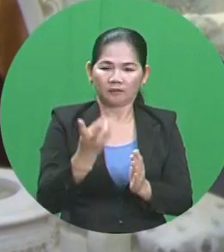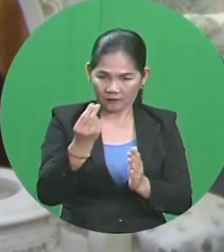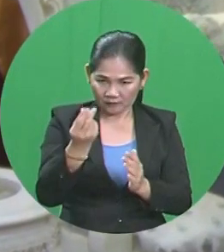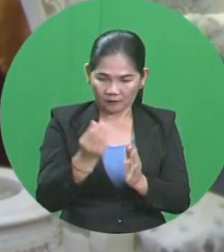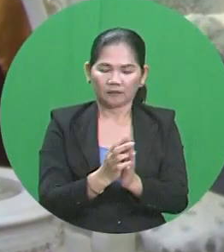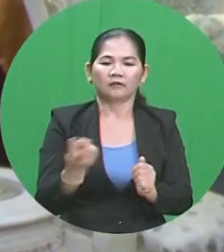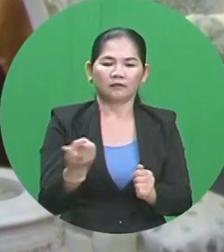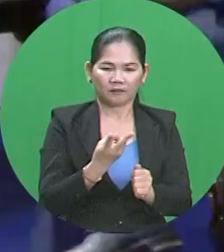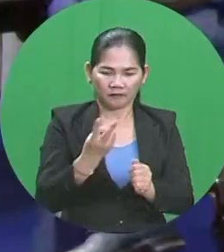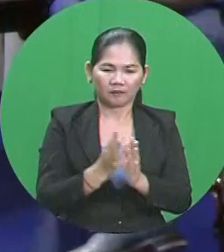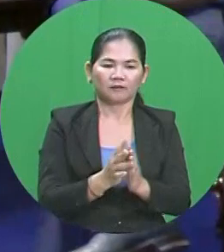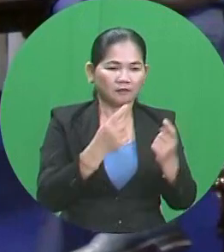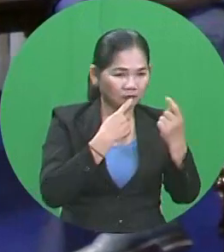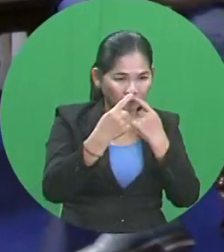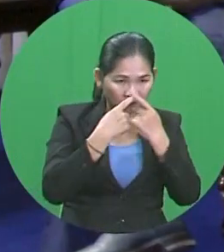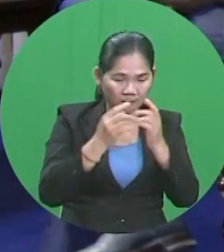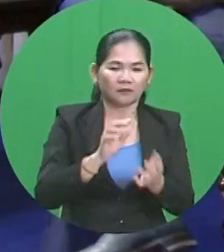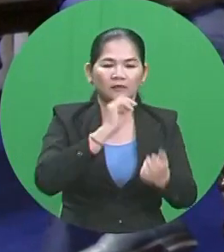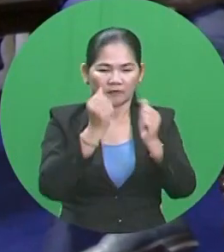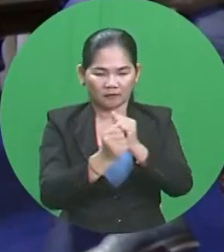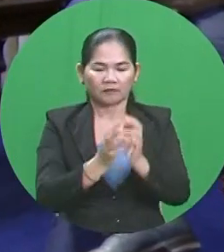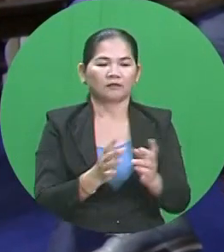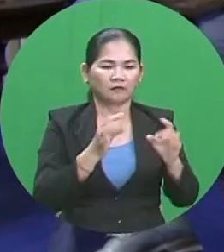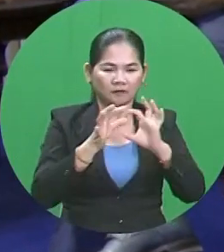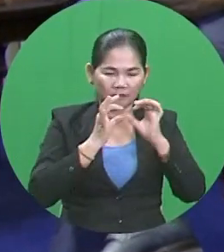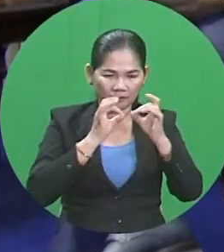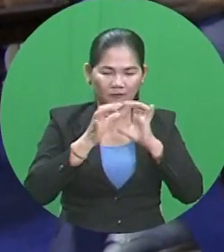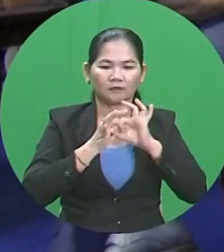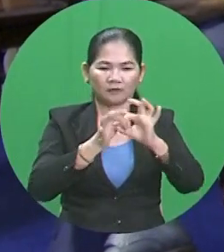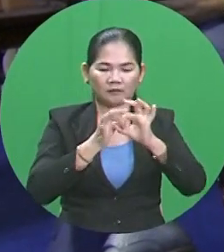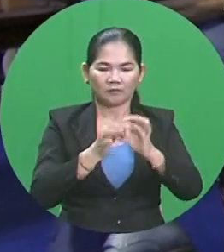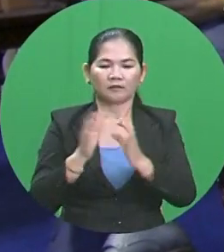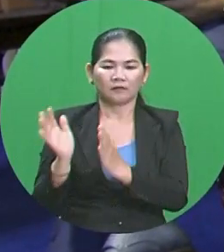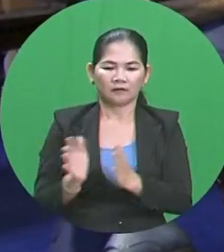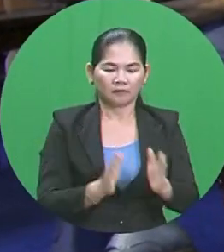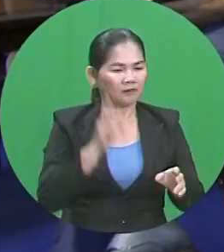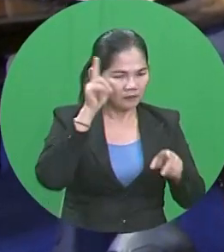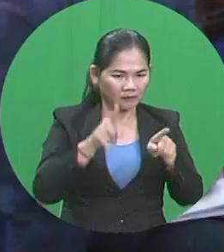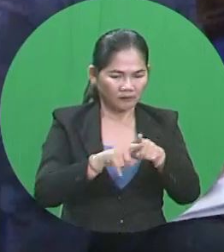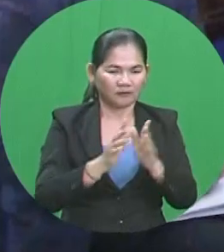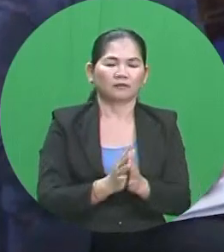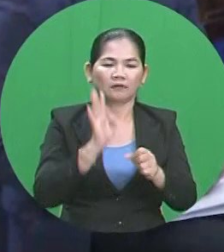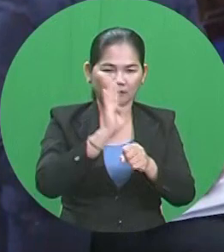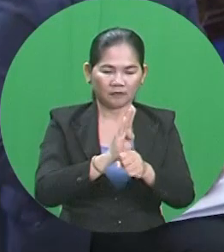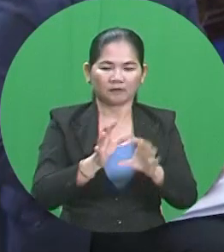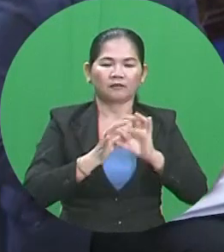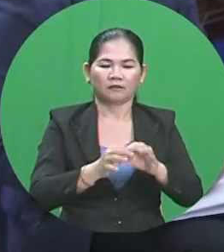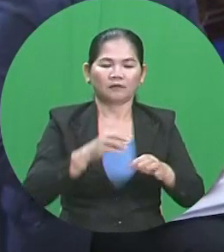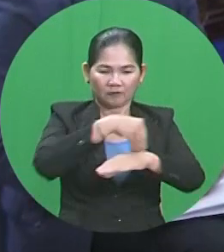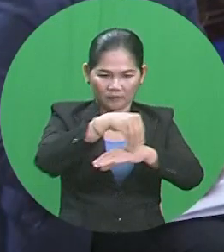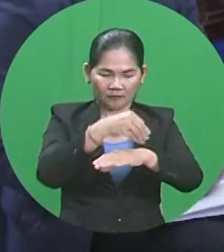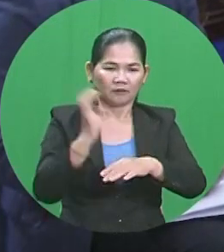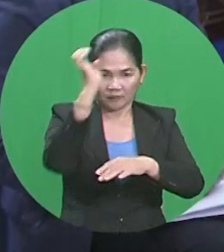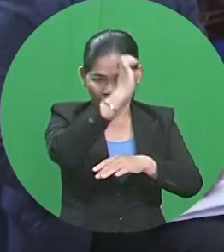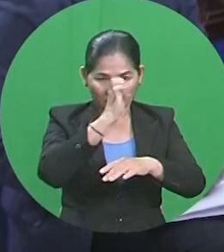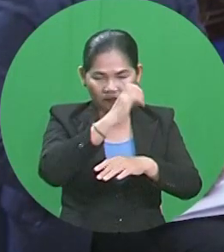គីទាំងពីរក៏បានពិភាក្សានិងផ្លាស់ប្ដូរមតិពាក់ព័ន្ធនឹងការរៀបចំកិច្ចព្រមព្រៀងពាណិជ្ជកម្មសេរីសហភាពសេដ្ឋកិច្ចអឺរ៉ុប